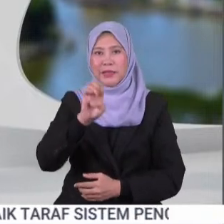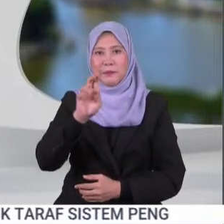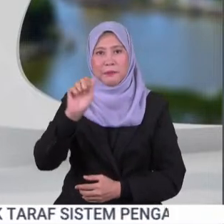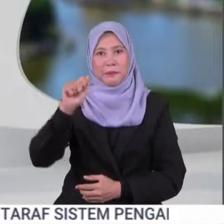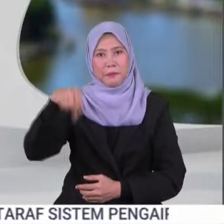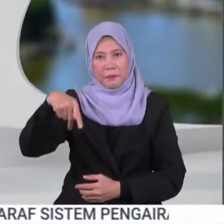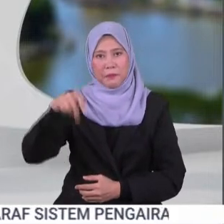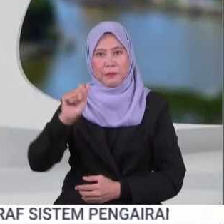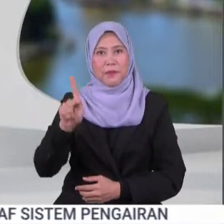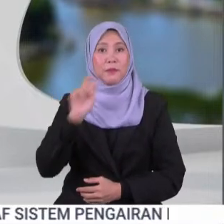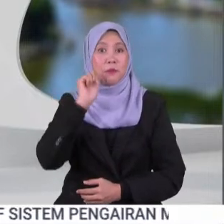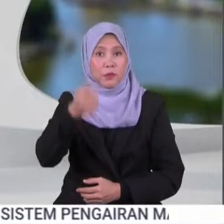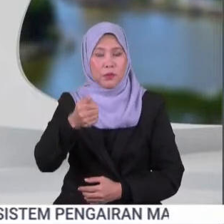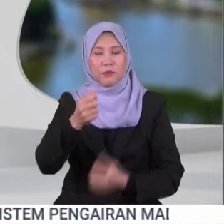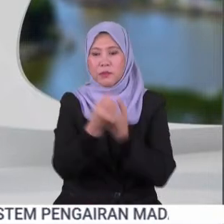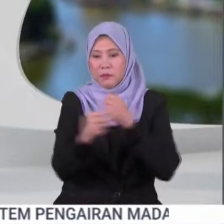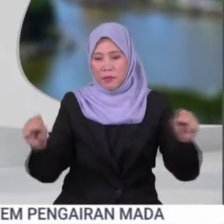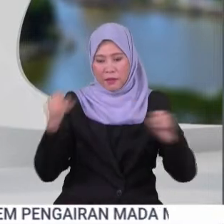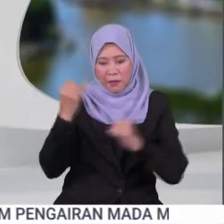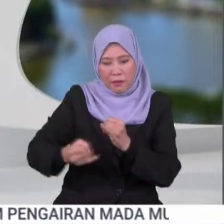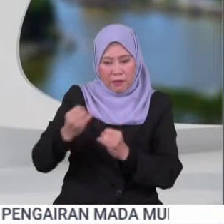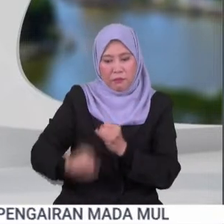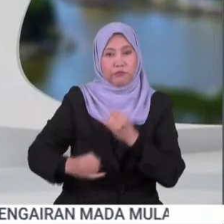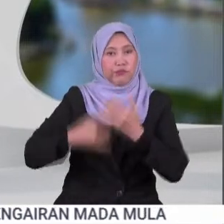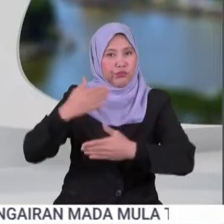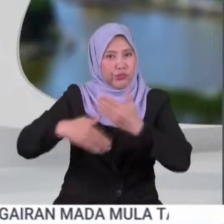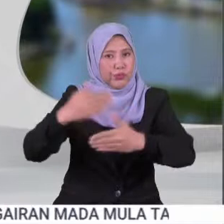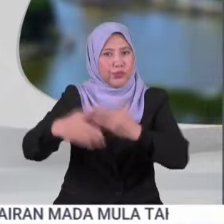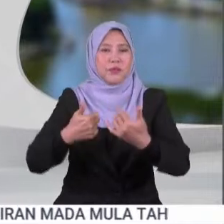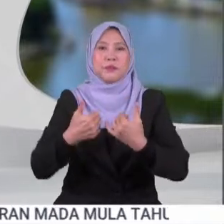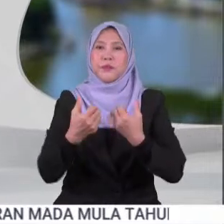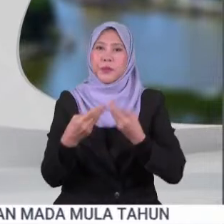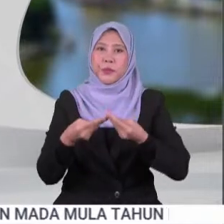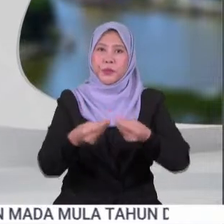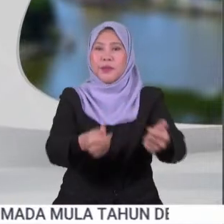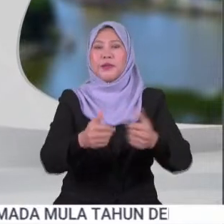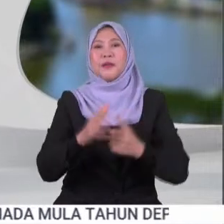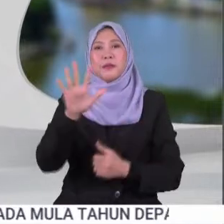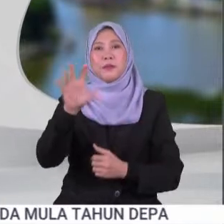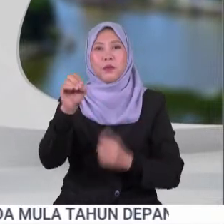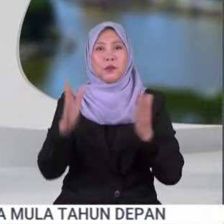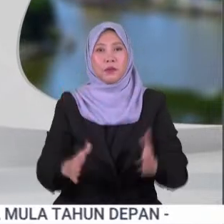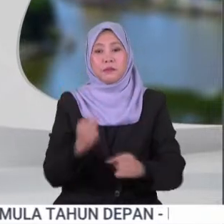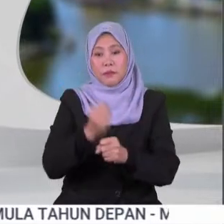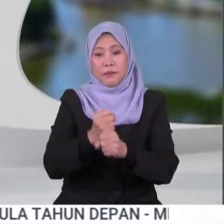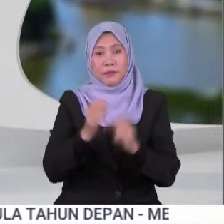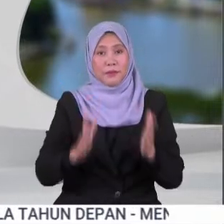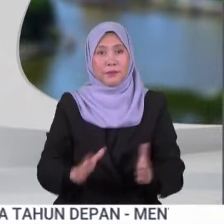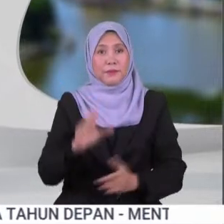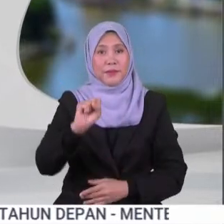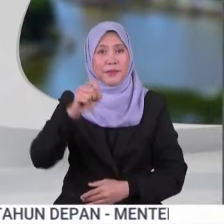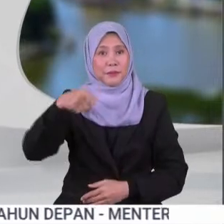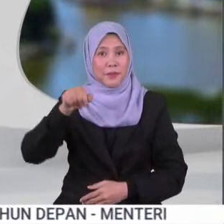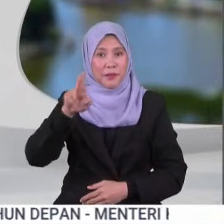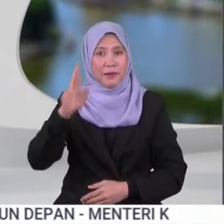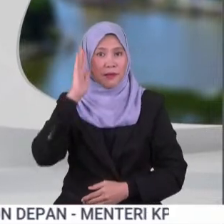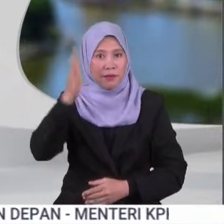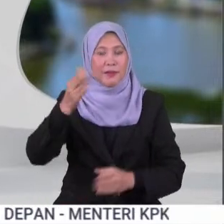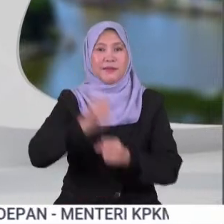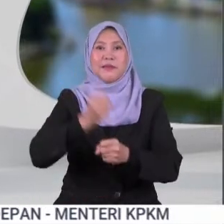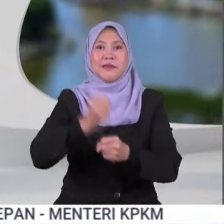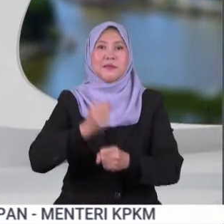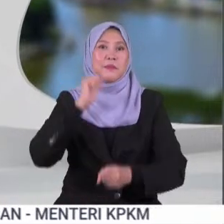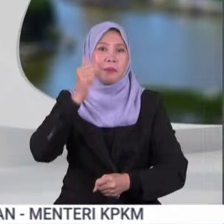esok. Persiapan akhir bagi proses itu ketika ini berjalan lancar dengan 50 orang petugas SPR akan ditugaskan